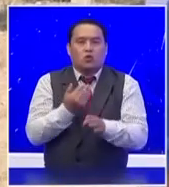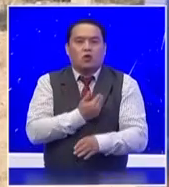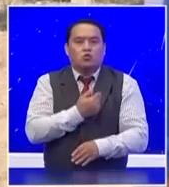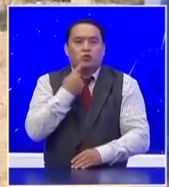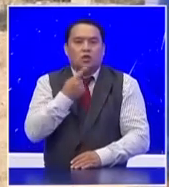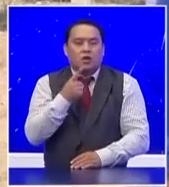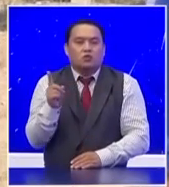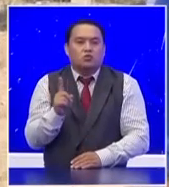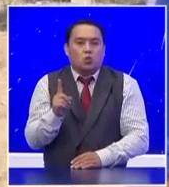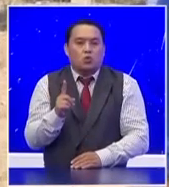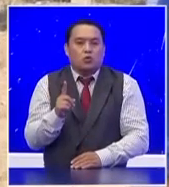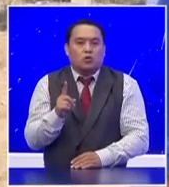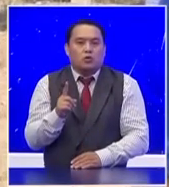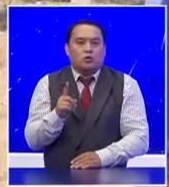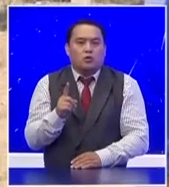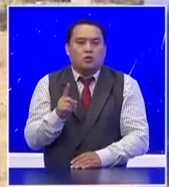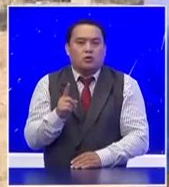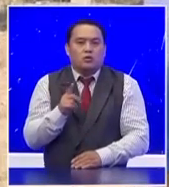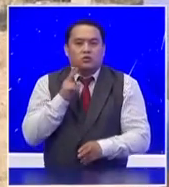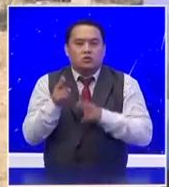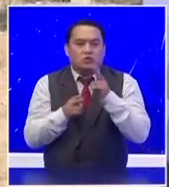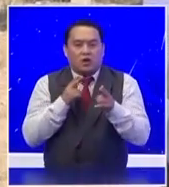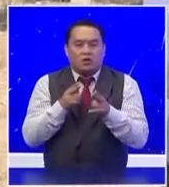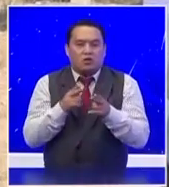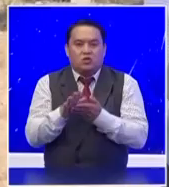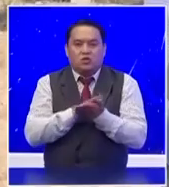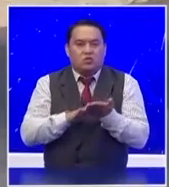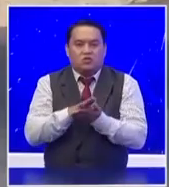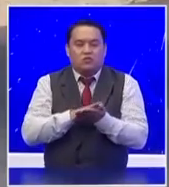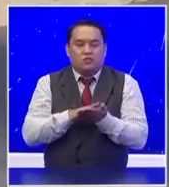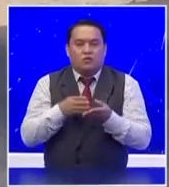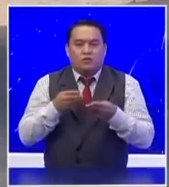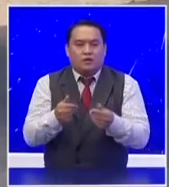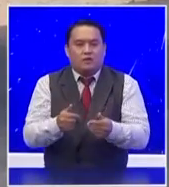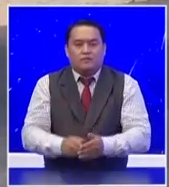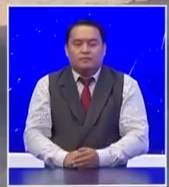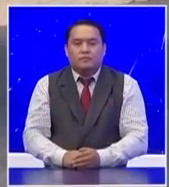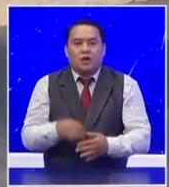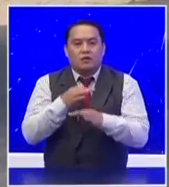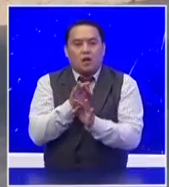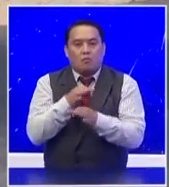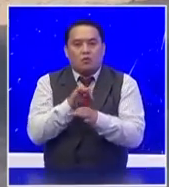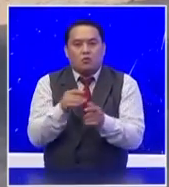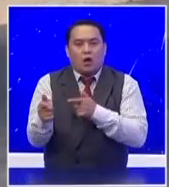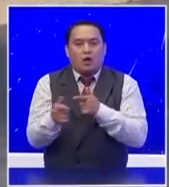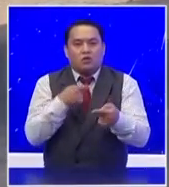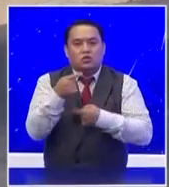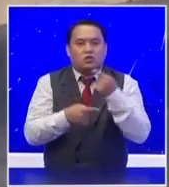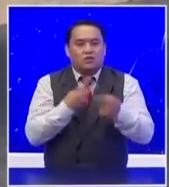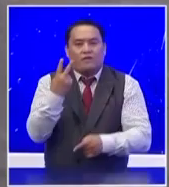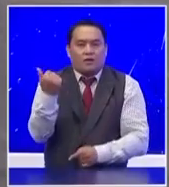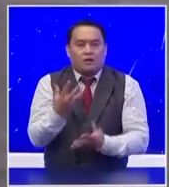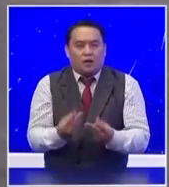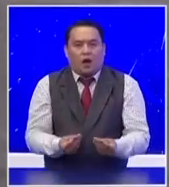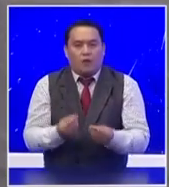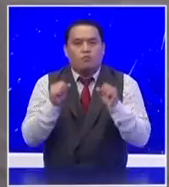сказать. Это доводы населения, ничем не обоснованные. Лабораторные анализы будут готовы через 2 дня.